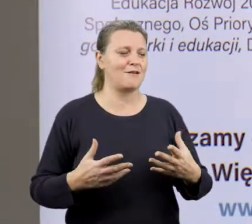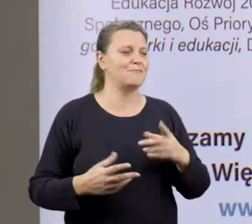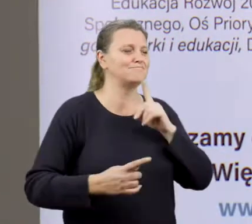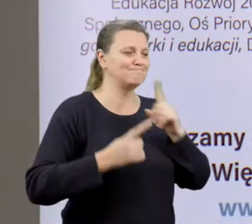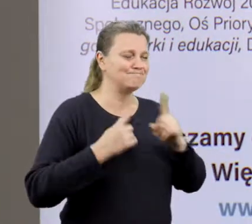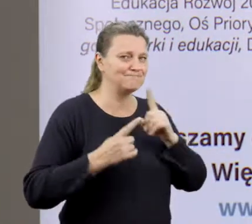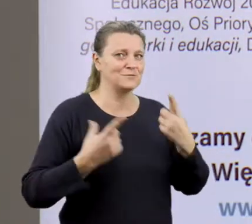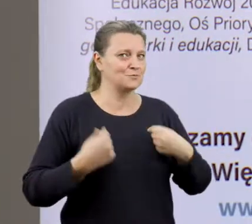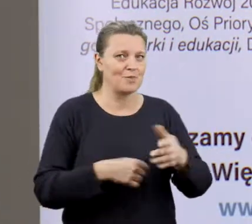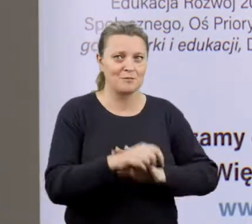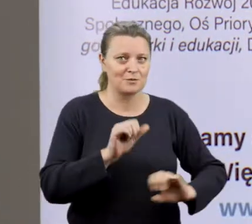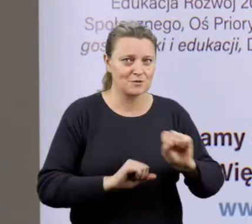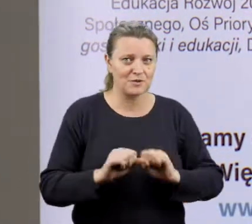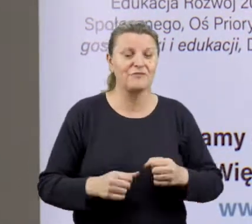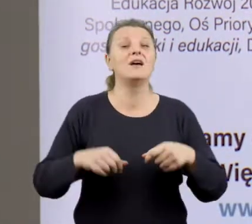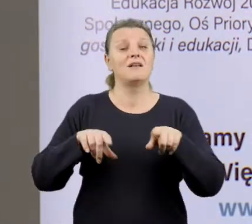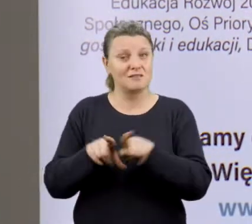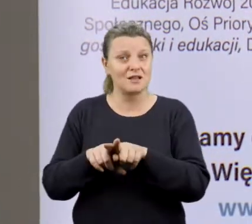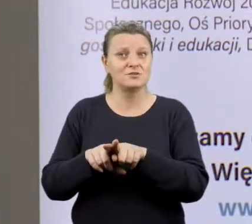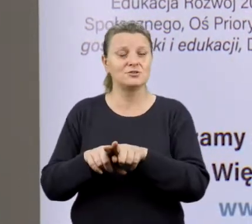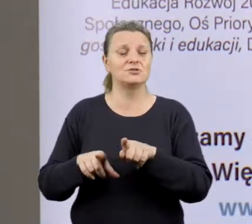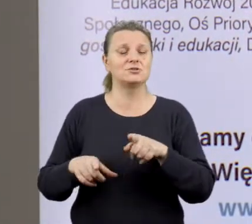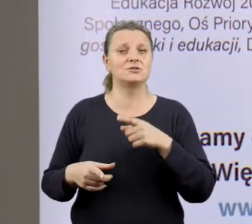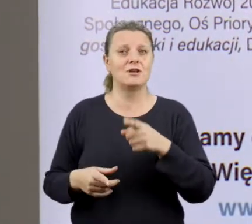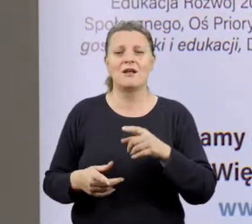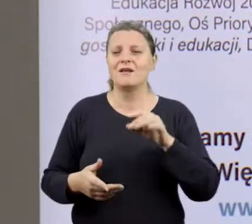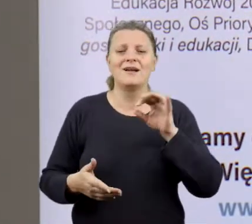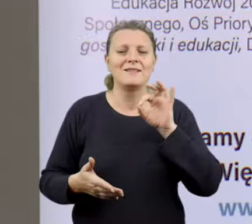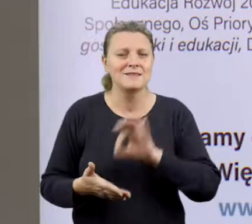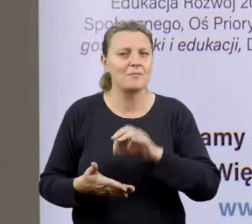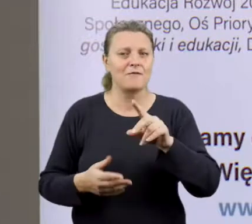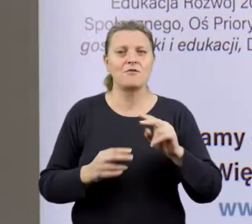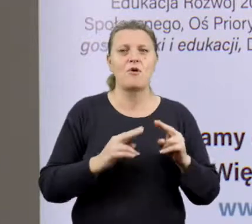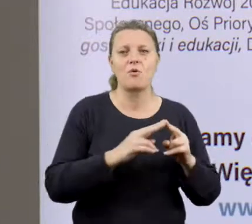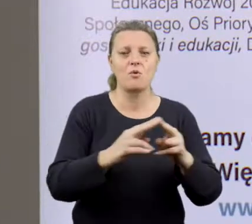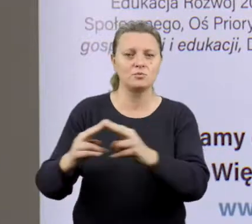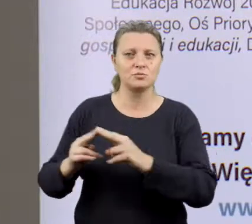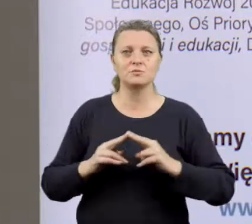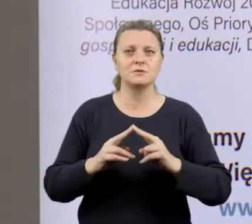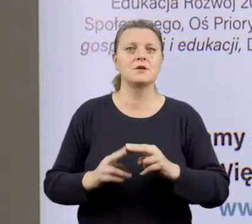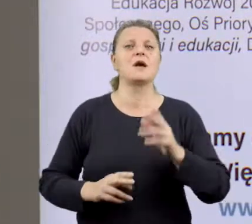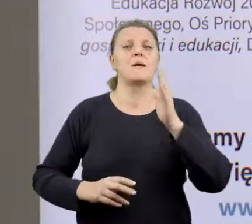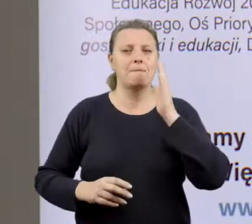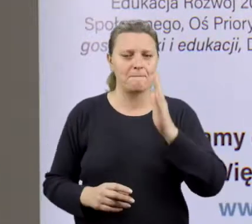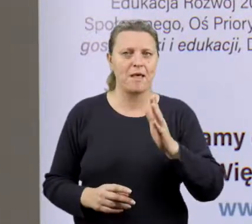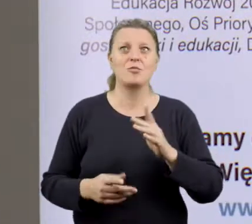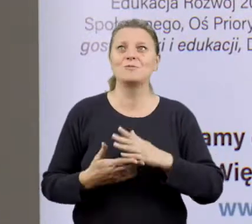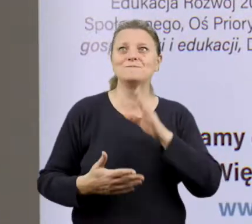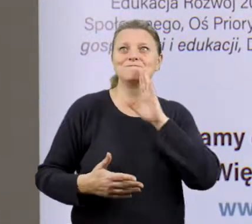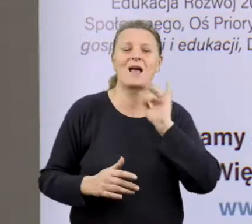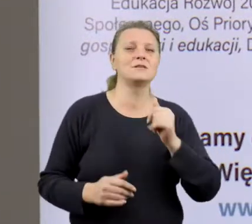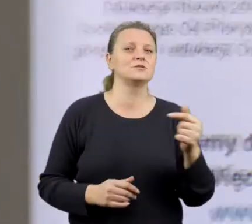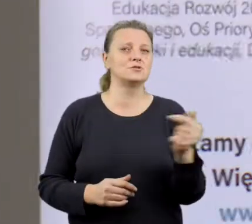z nimi porozmawiać i tak jak mówię, na pewno te konsultacje będą także